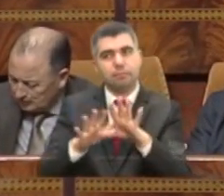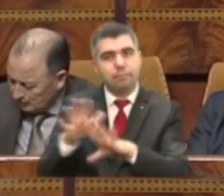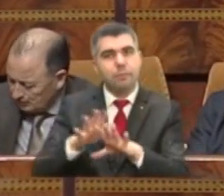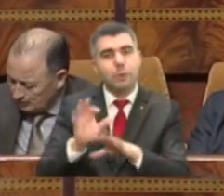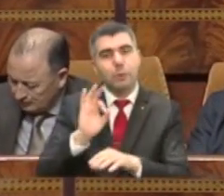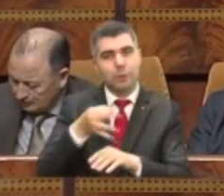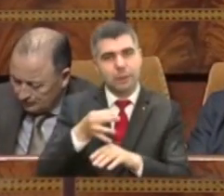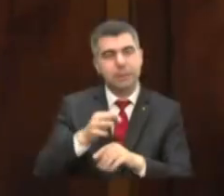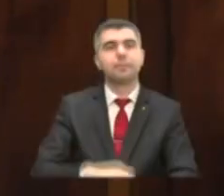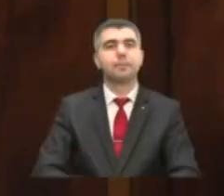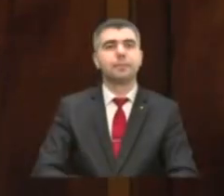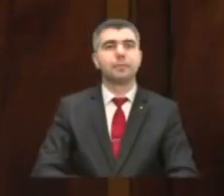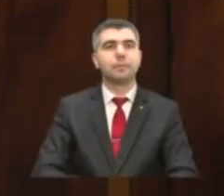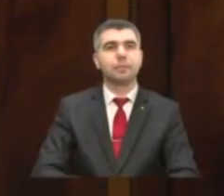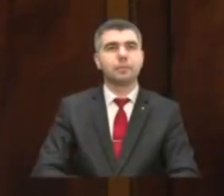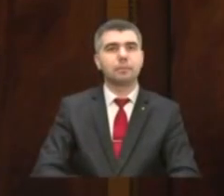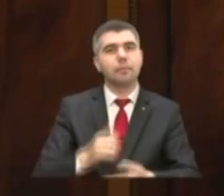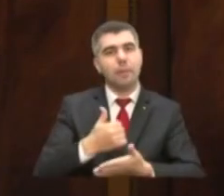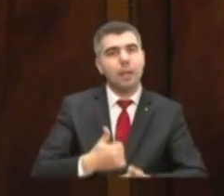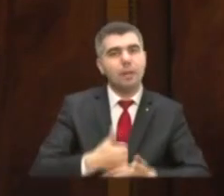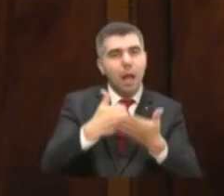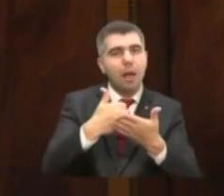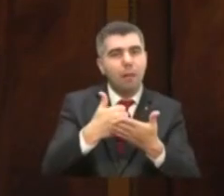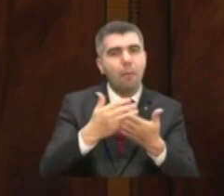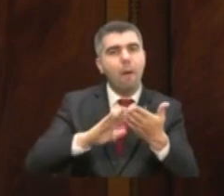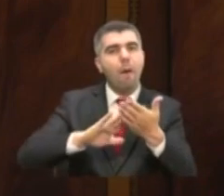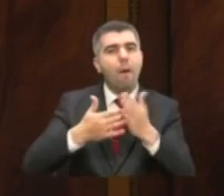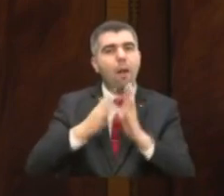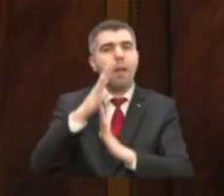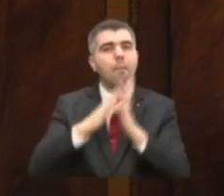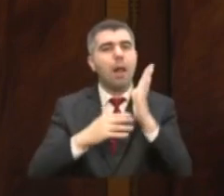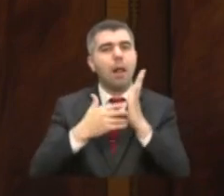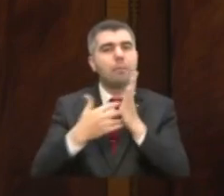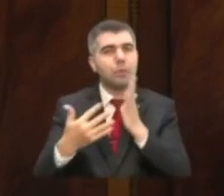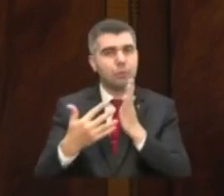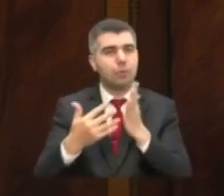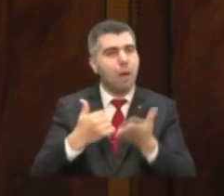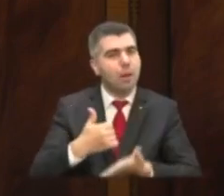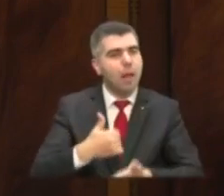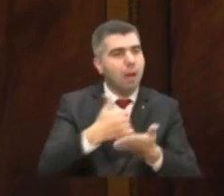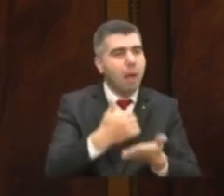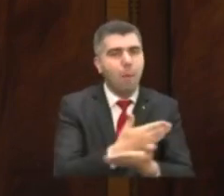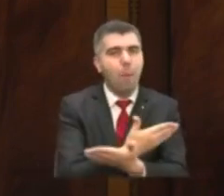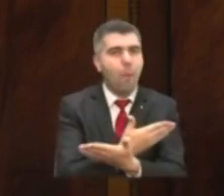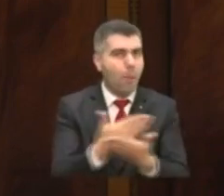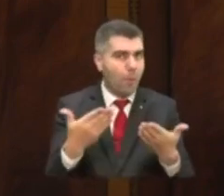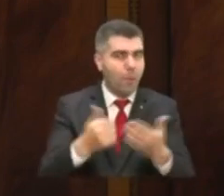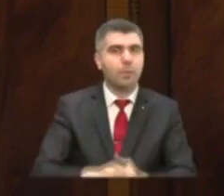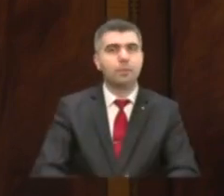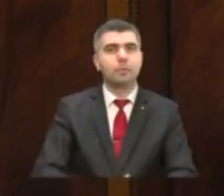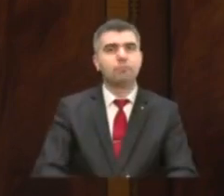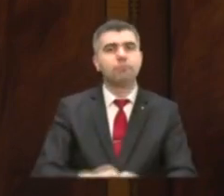جهد لدعم مختلف البرامج الاجتماعية في مجال التعليم. وكما قلت في البداية نبدأ بهذه